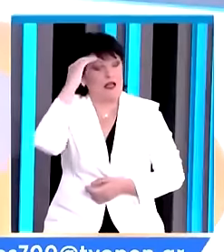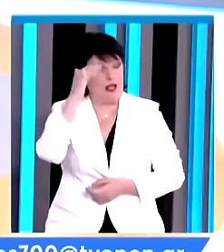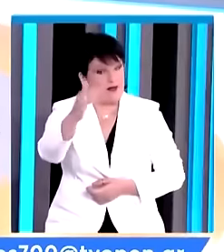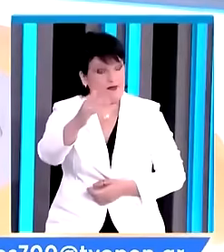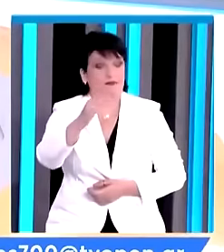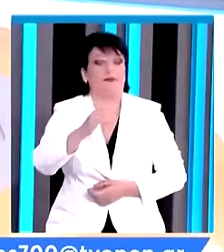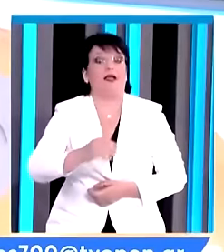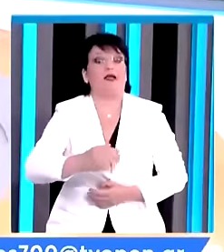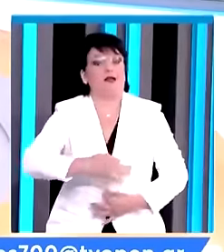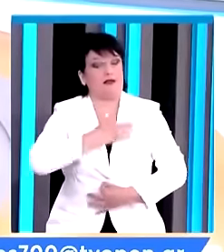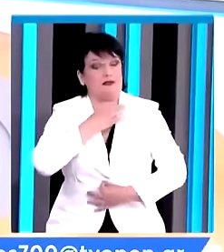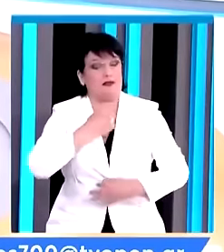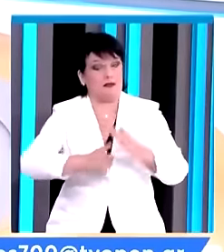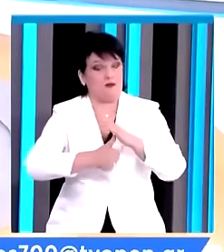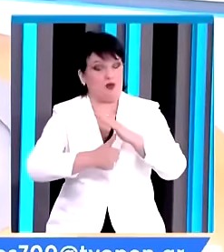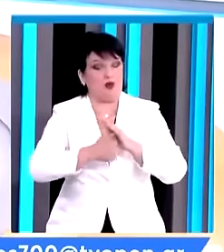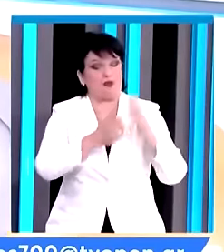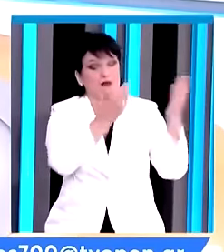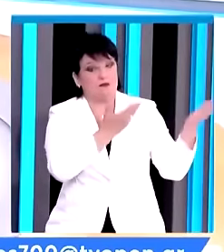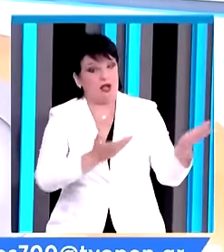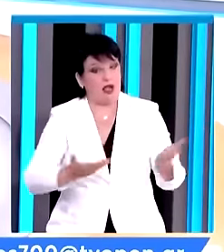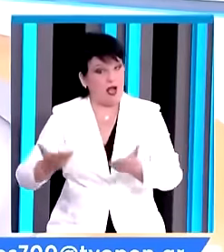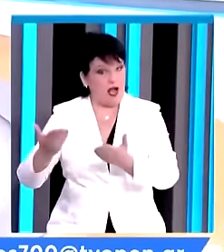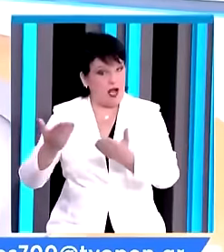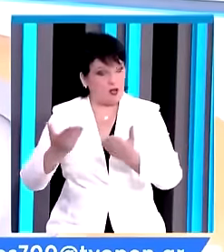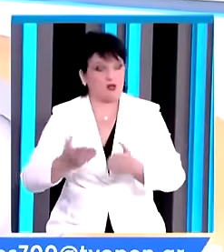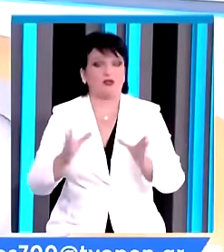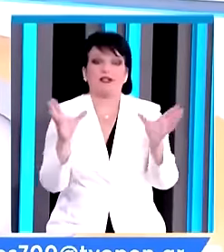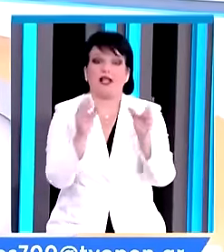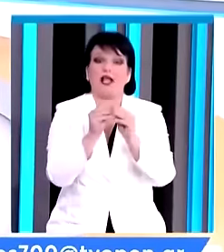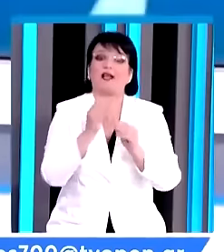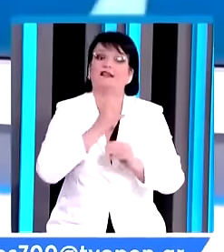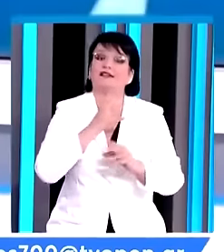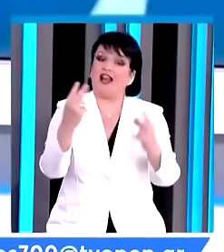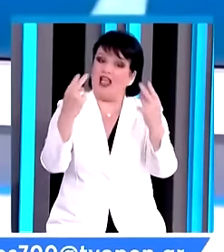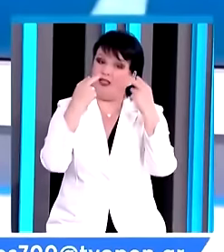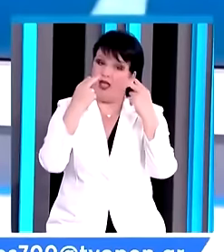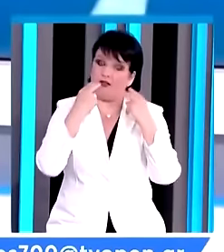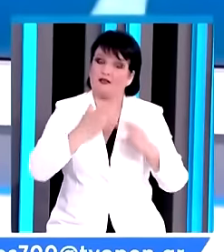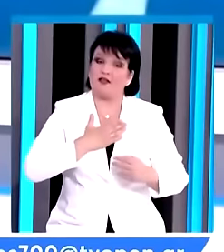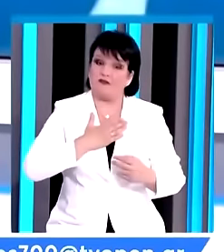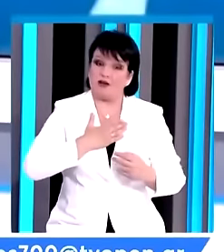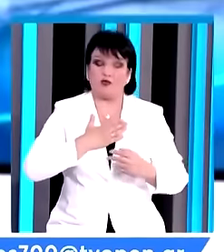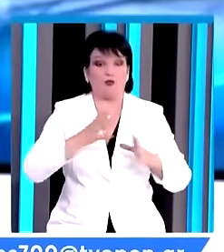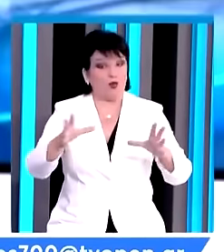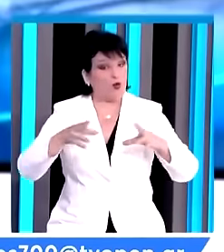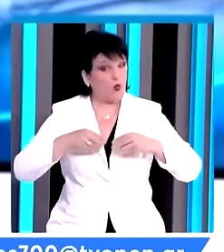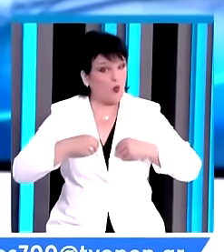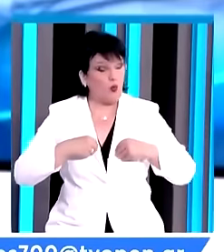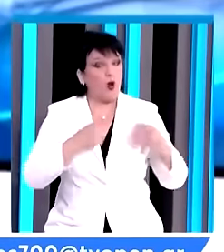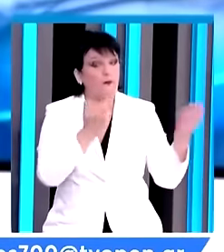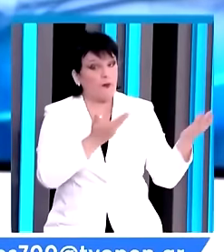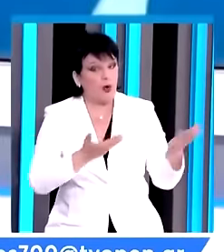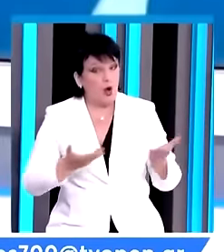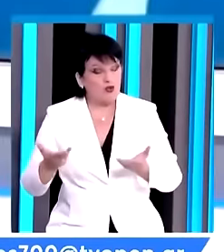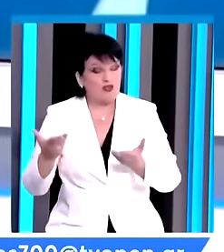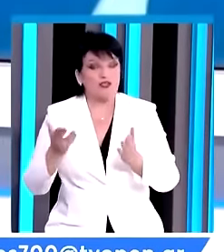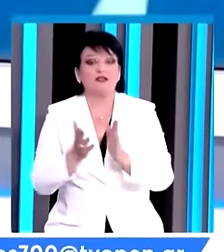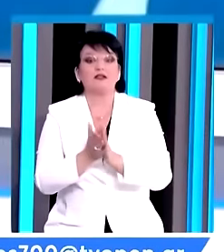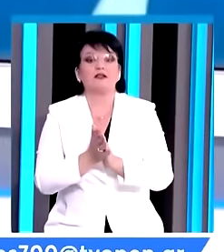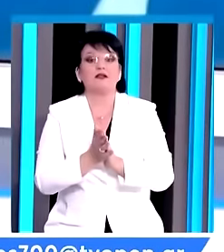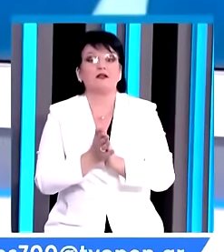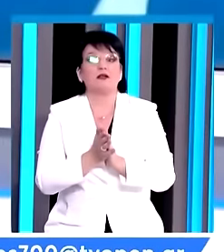Καλημέρα κύριε Πρόεδρε, καλώς ήρθατε. Καλημέρα σε εσάς και στους τηλεθέτες σας. Σας ευχαριστούμε πολύ που ανταποκριθήκατε στην πρόσκληση. Άρτια φιχθής από μια